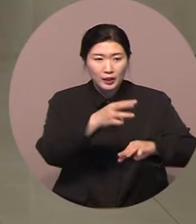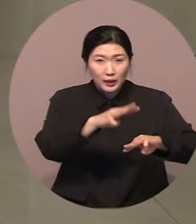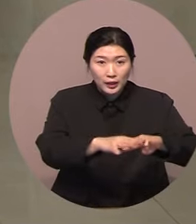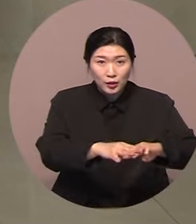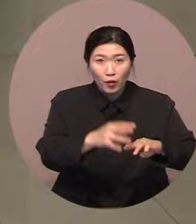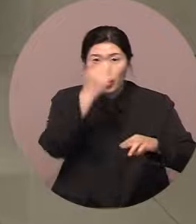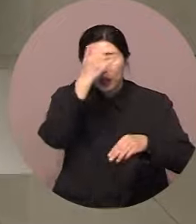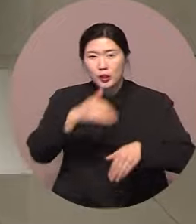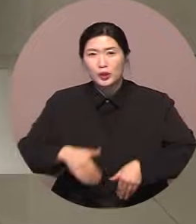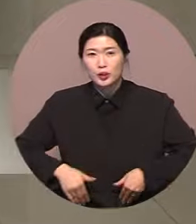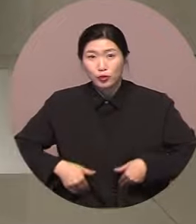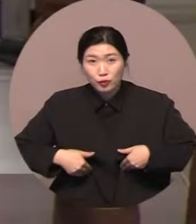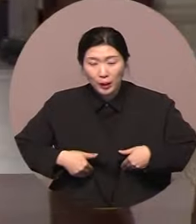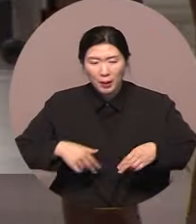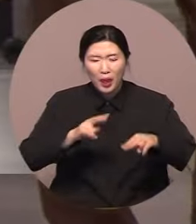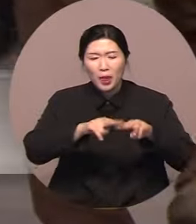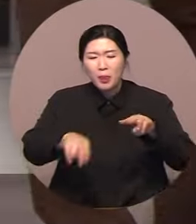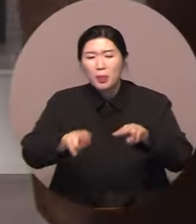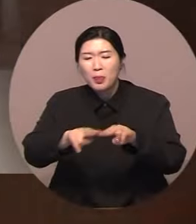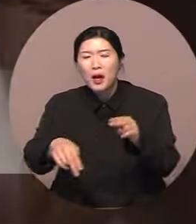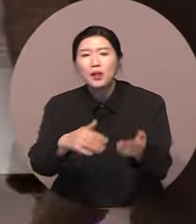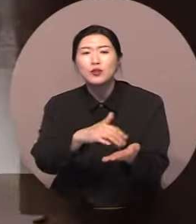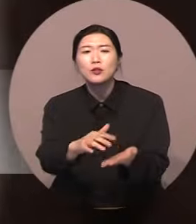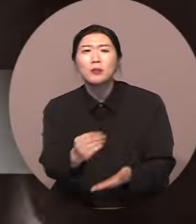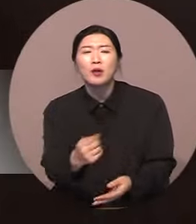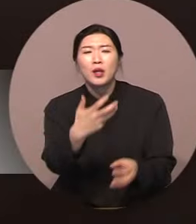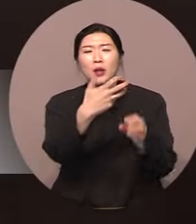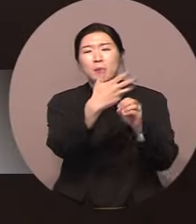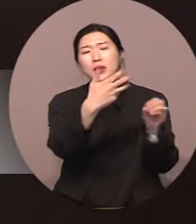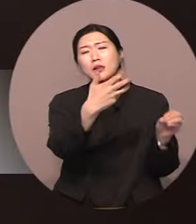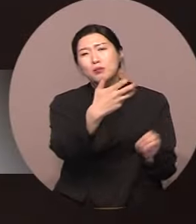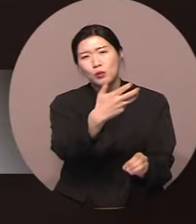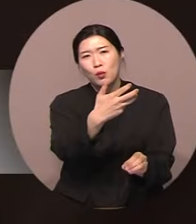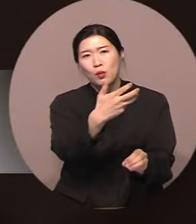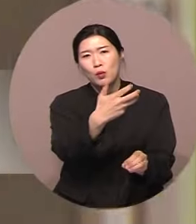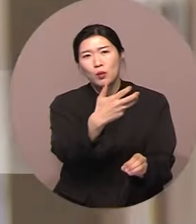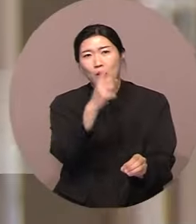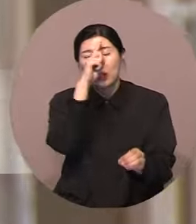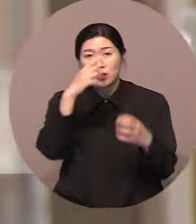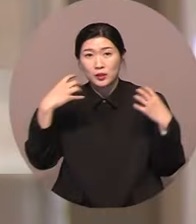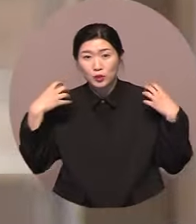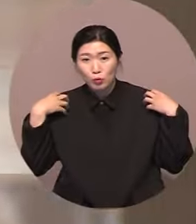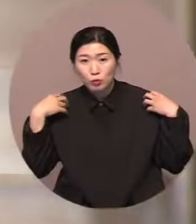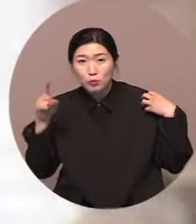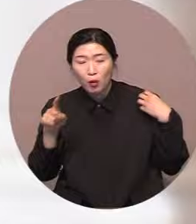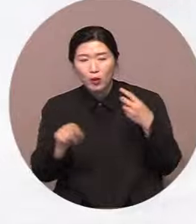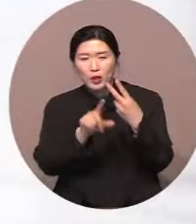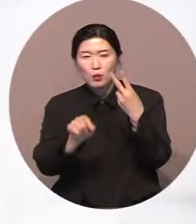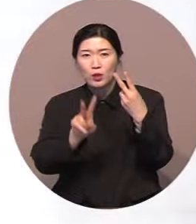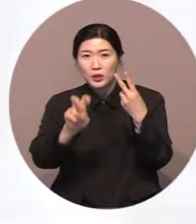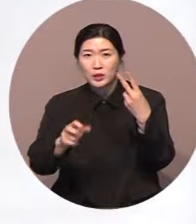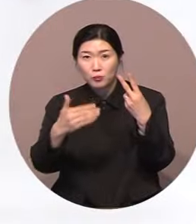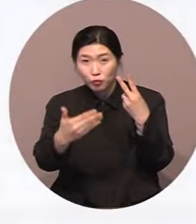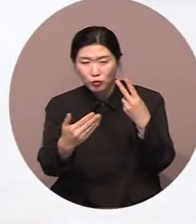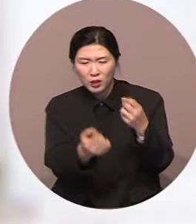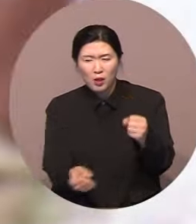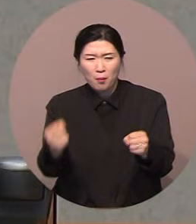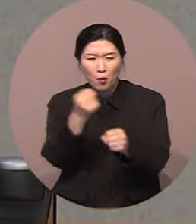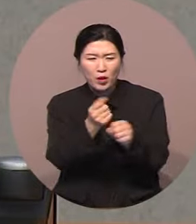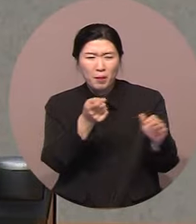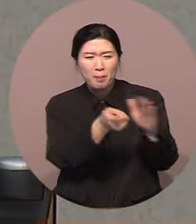있는 전공의의 약 80%가 병원을 떠난 가운데 정부는 오는 29일까지 복귀하라고 요청했습니다.